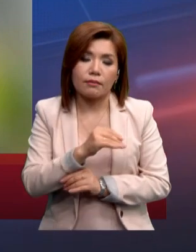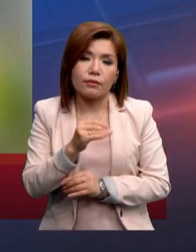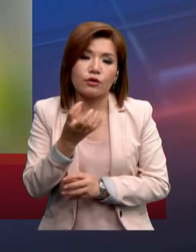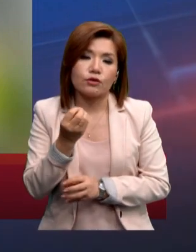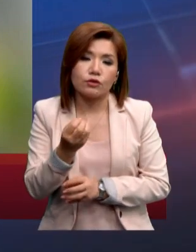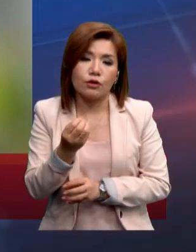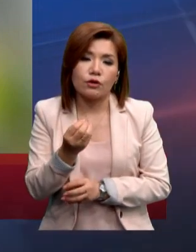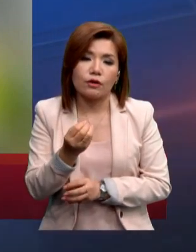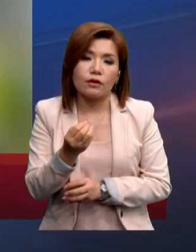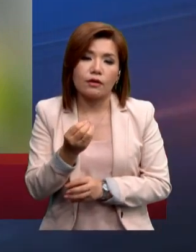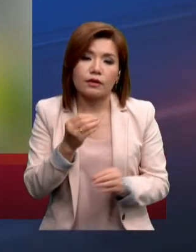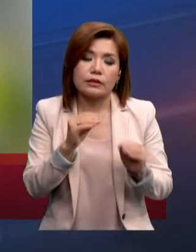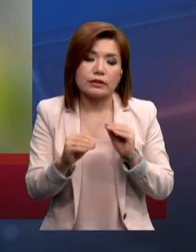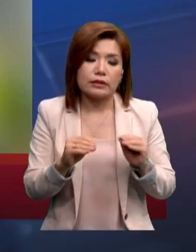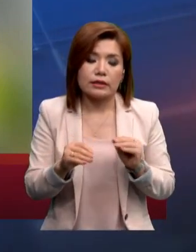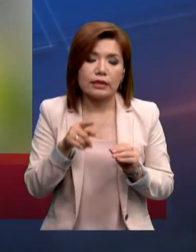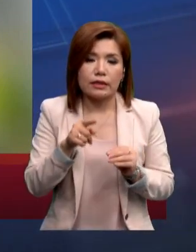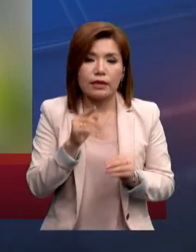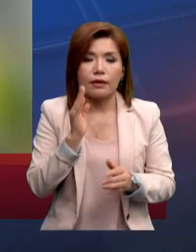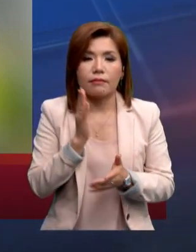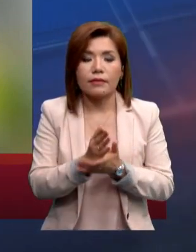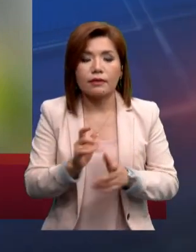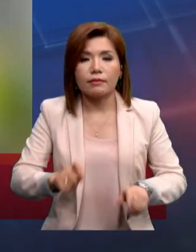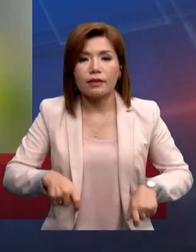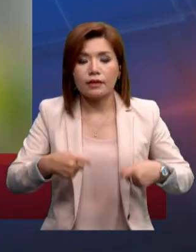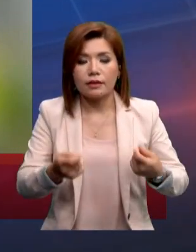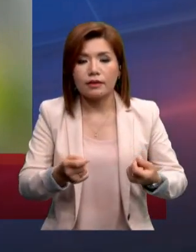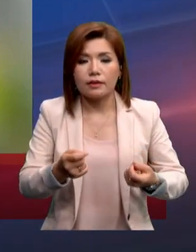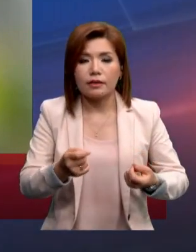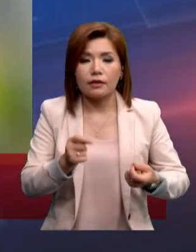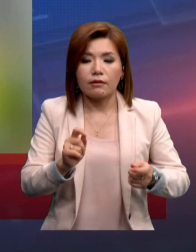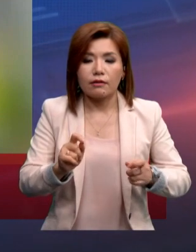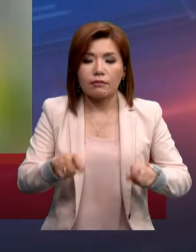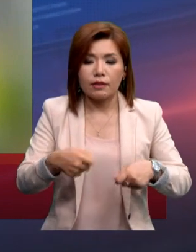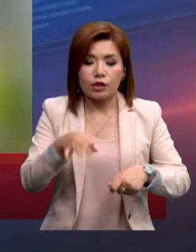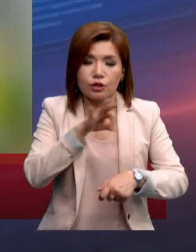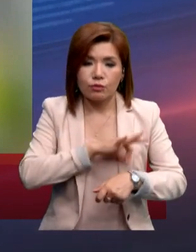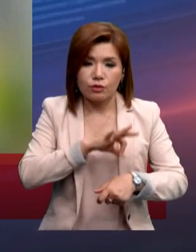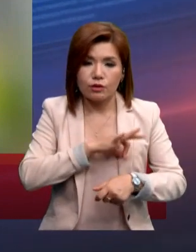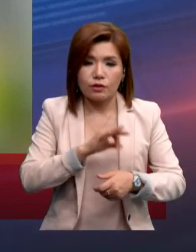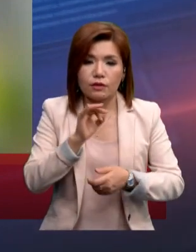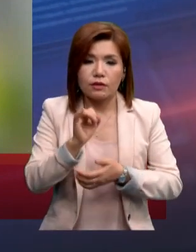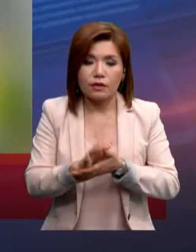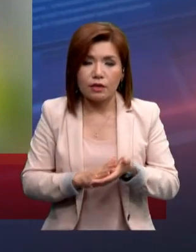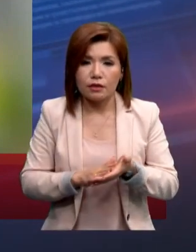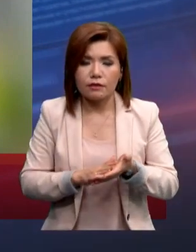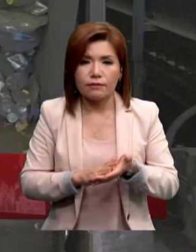целом наладить вот эту систему именно поставок сырья для переработчиков, которые могут ее использовать именно в дальнейшем